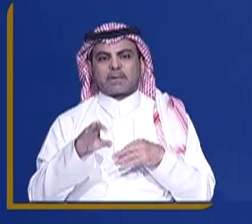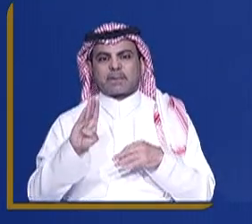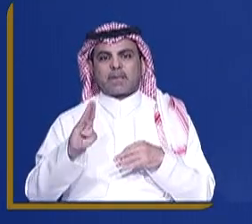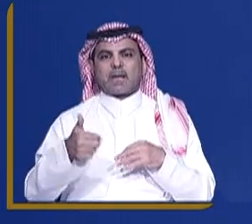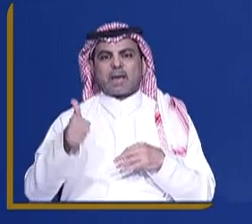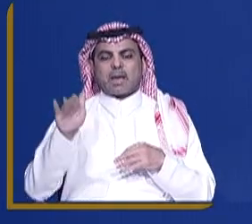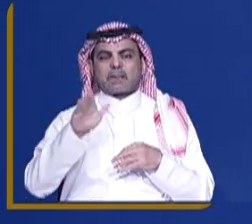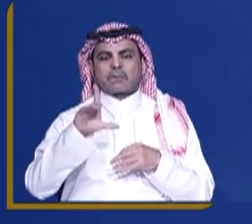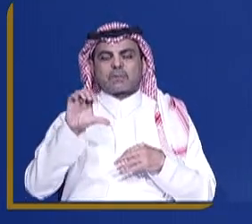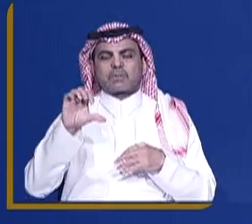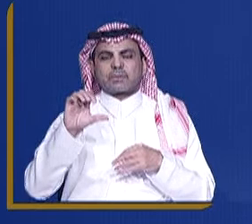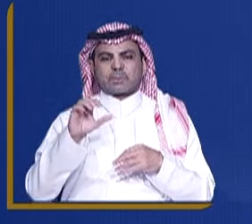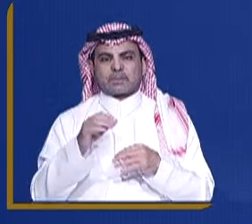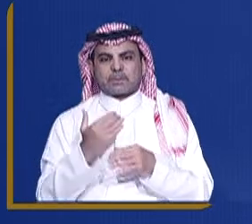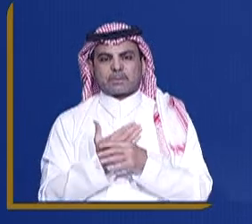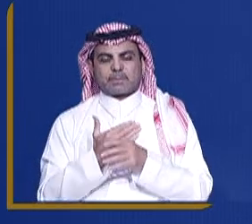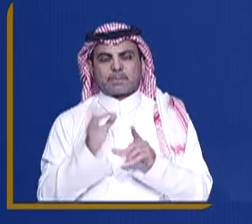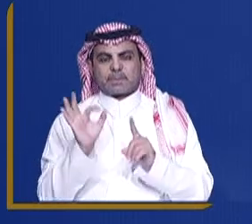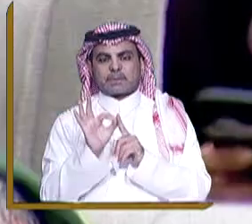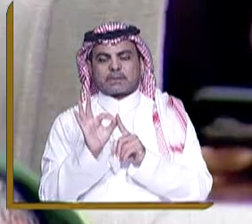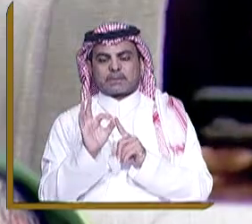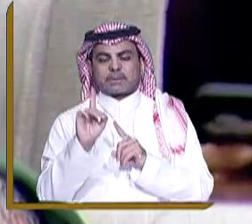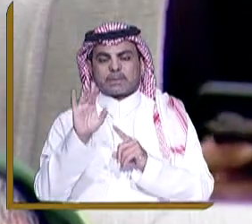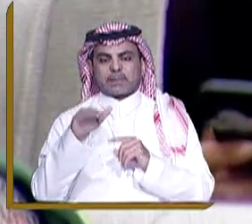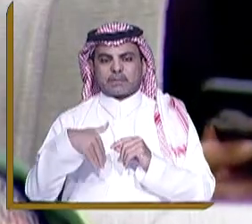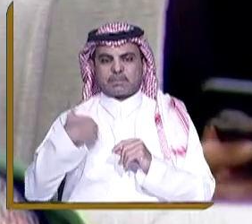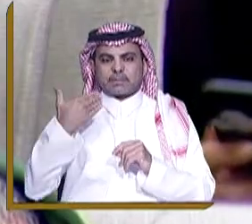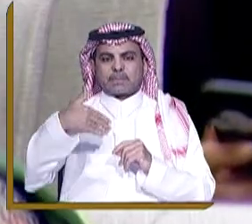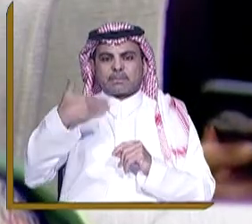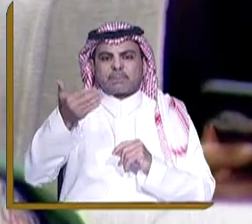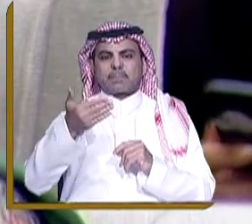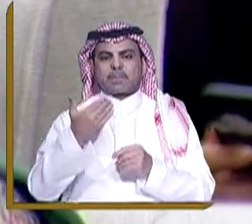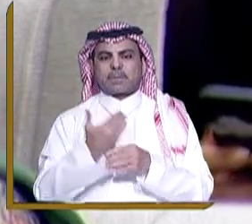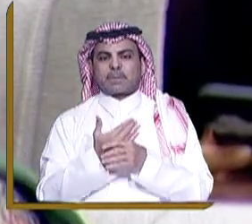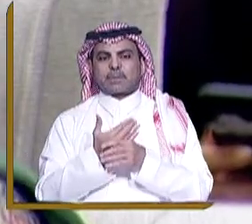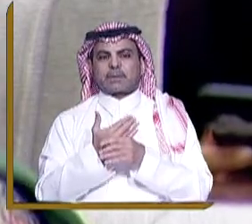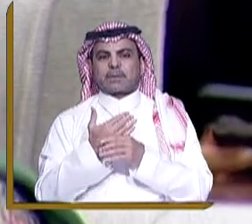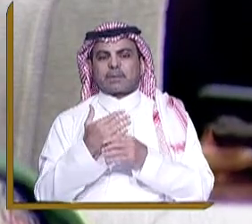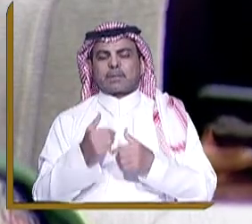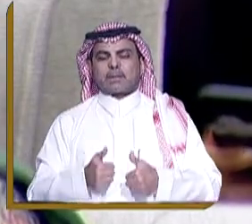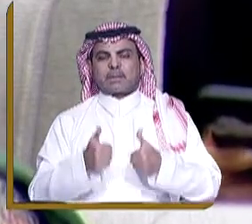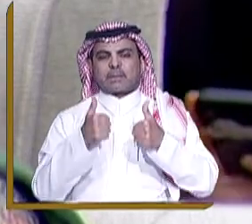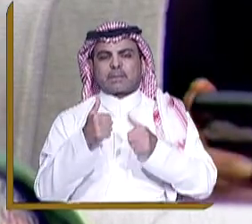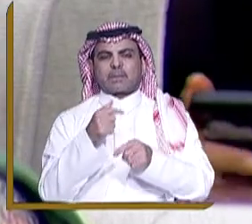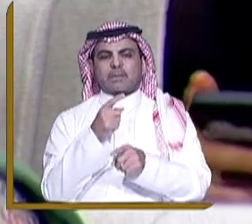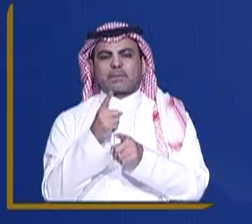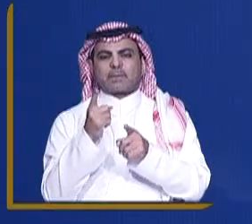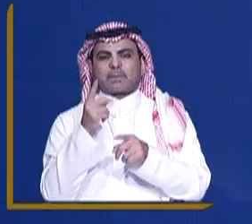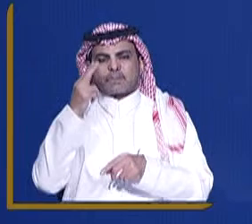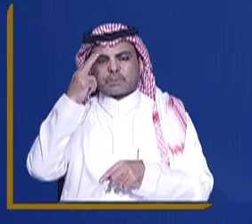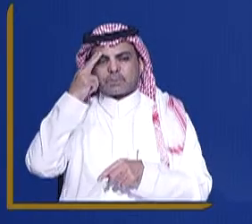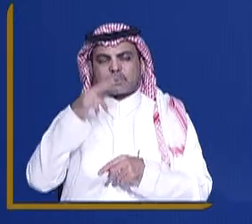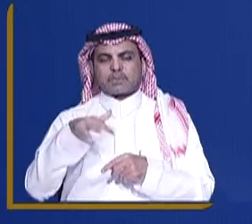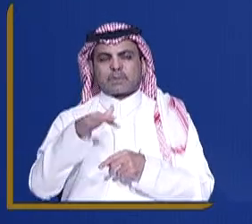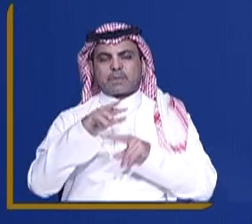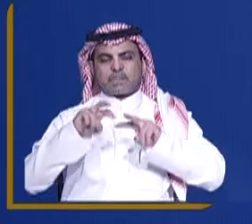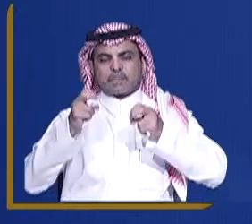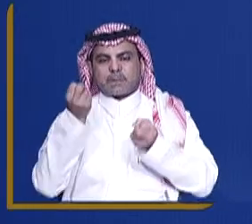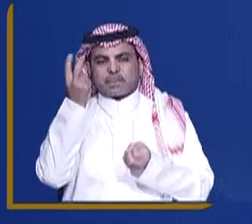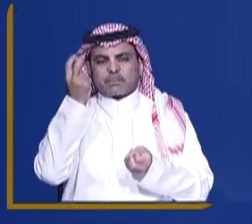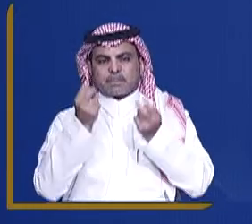والتي إن شاء الله سوف تعزز بمشيئة الله المكانة الريادية للمملكة في البحث